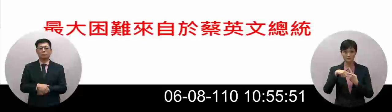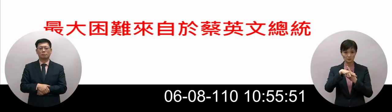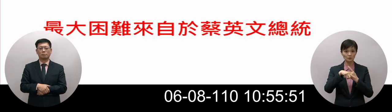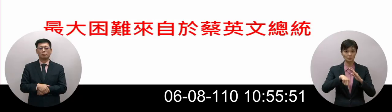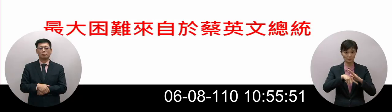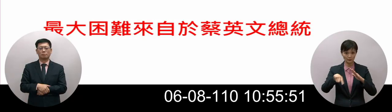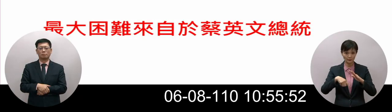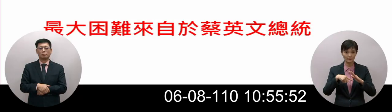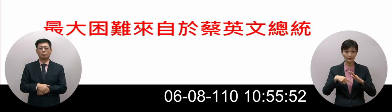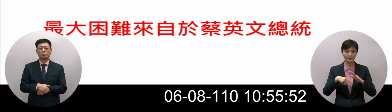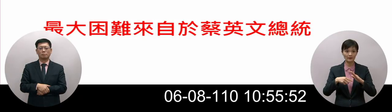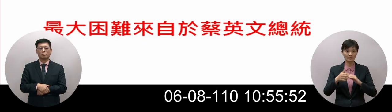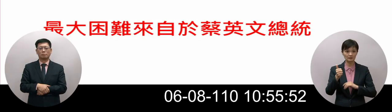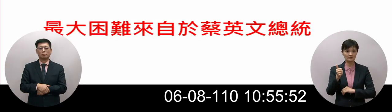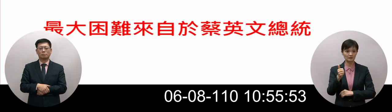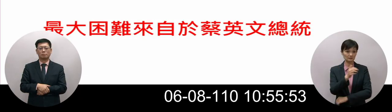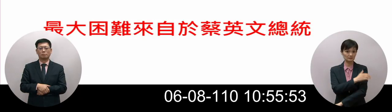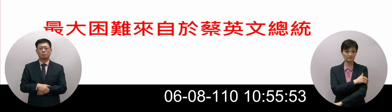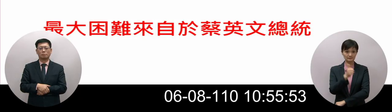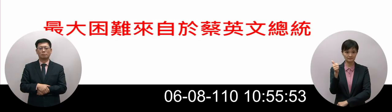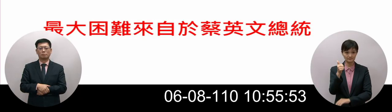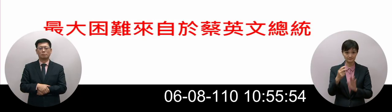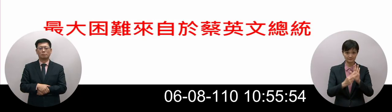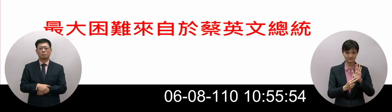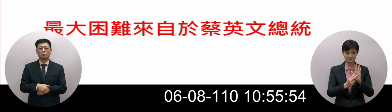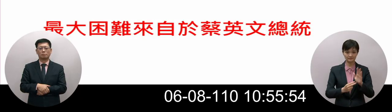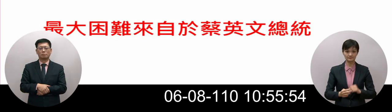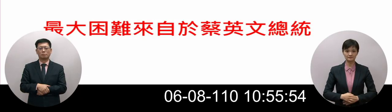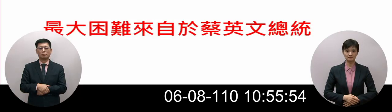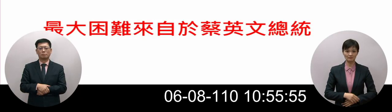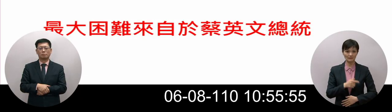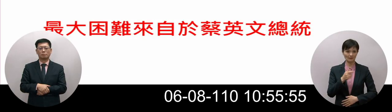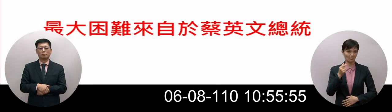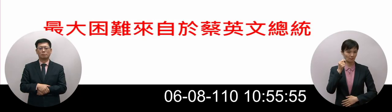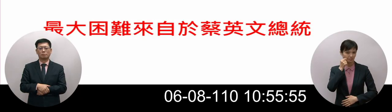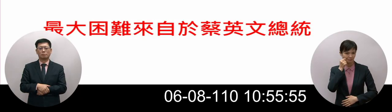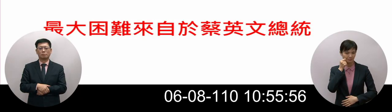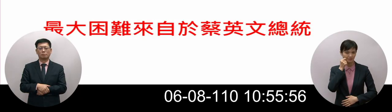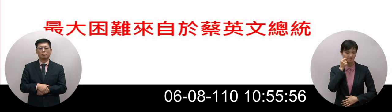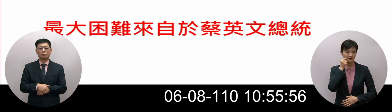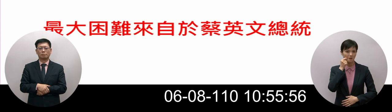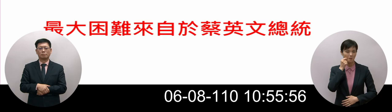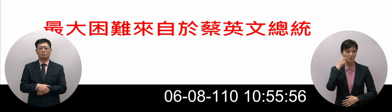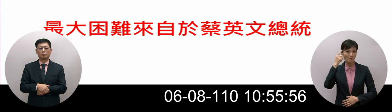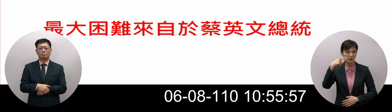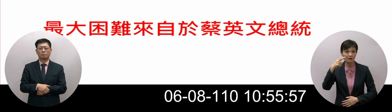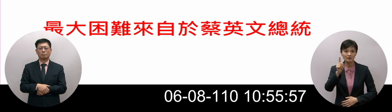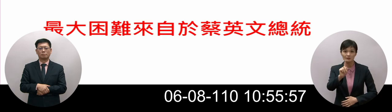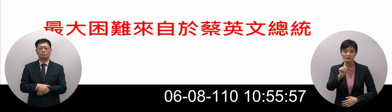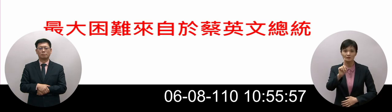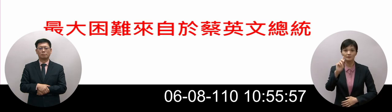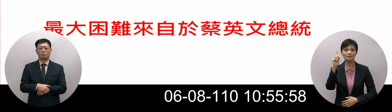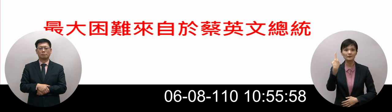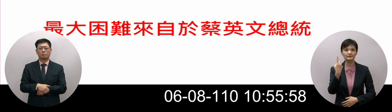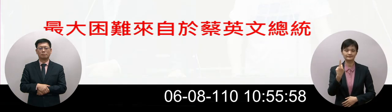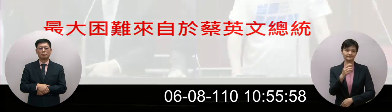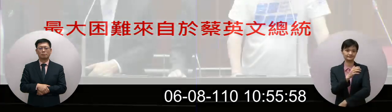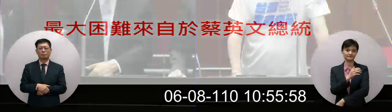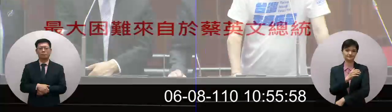陈培哲说：“最大的困难来自于蔡总统啊，他辞官以